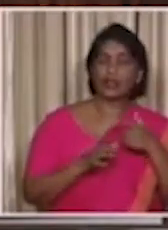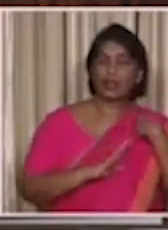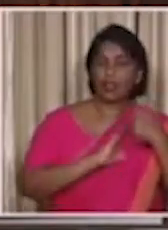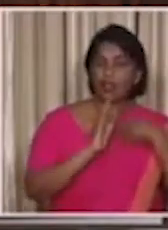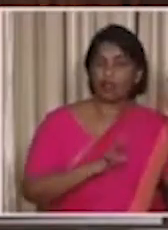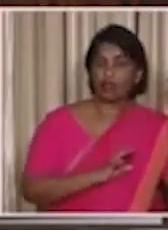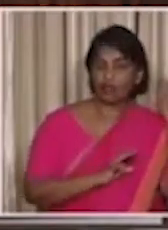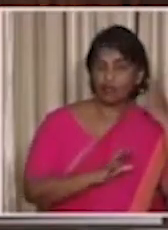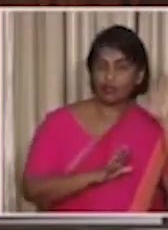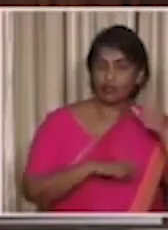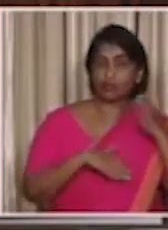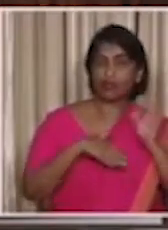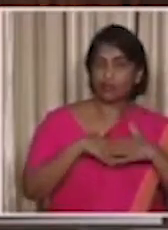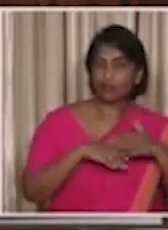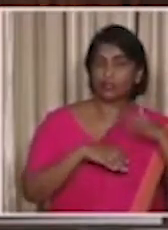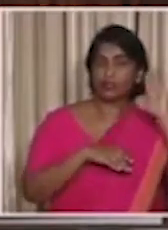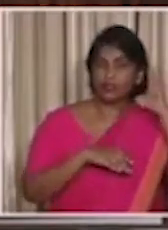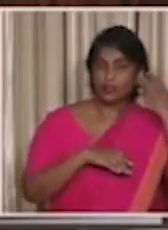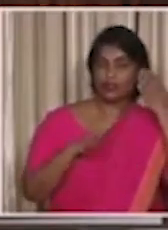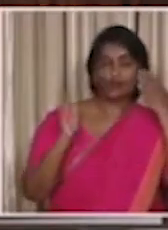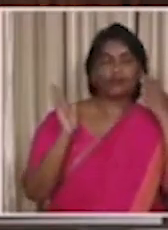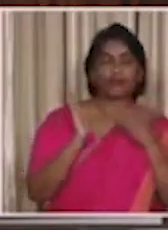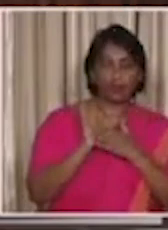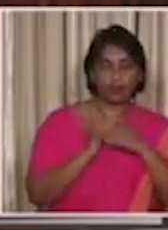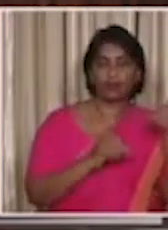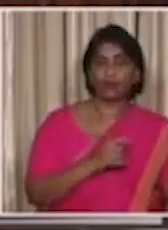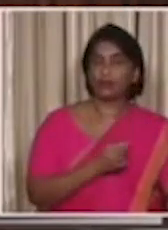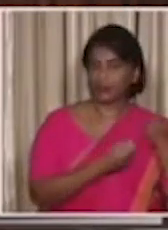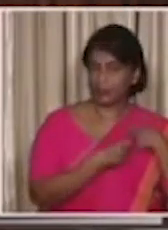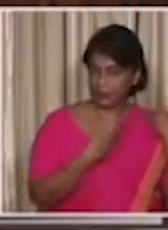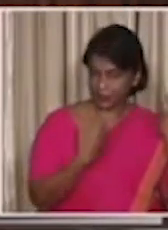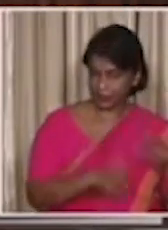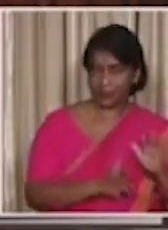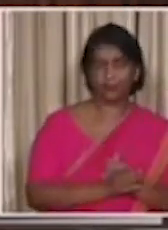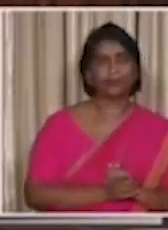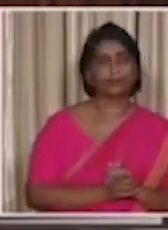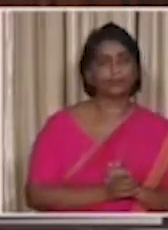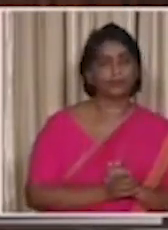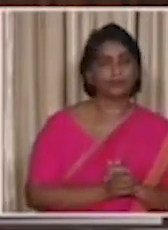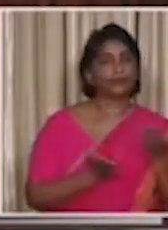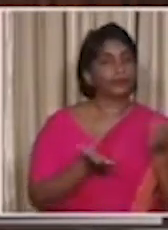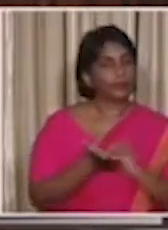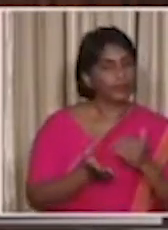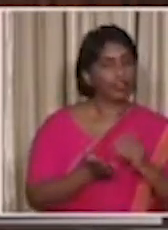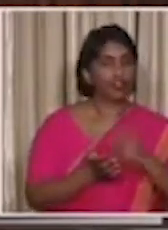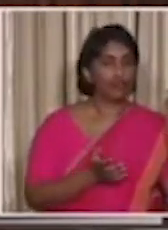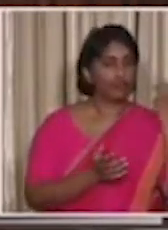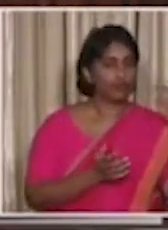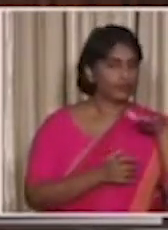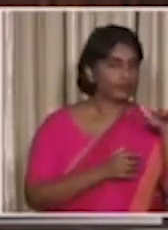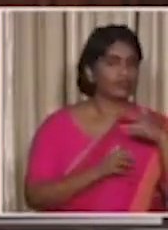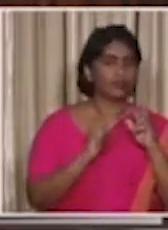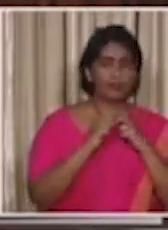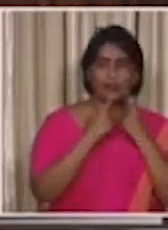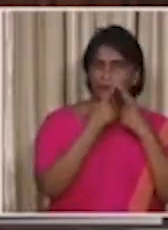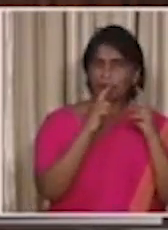මුස්ලිම්වරුන් මුහුණ දෙන සුවිශේෂ තත්ත්වය ගැන එතුමා මාව දැනුවත් කර තිබෙනවා. විටින් විට මුස්ලිම් ප්‍රජාව විවිධ ගැටලුවලට මුහුණ දෙන බව